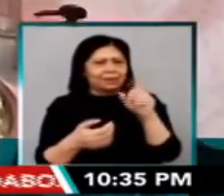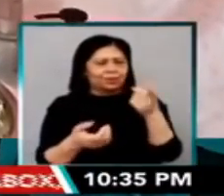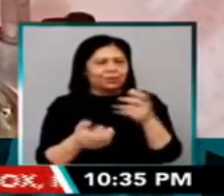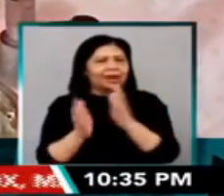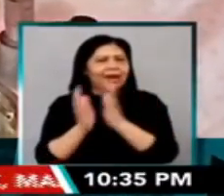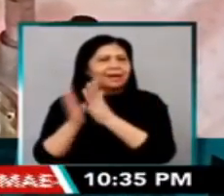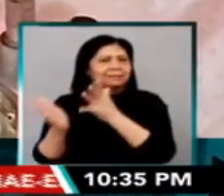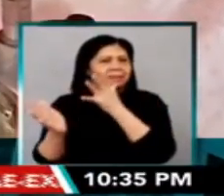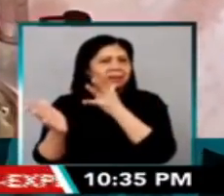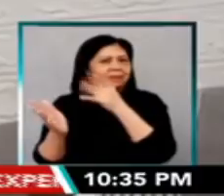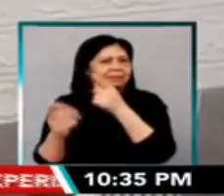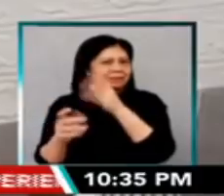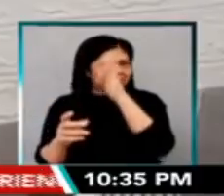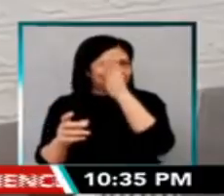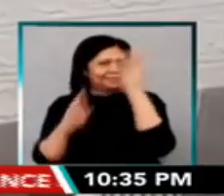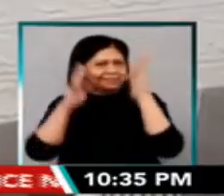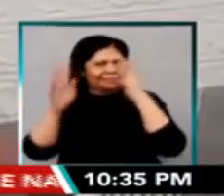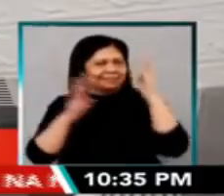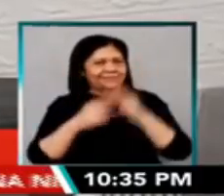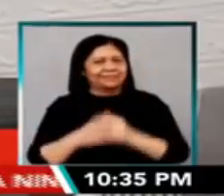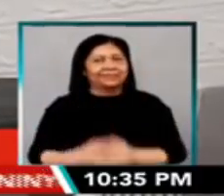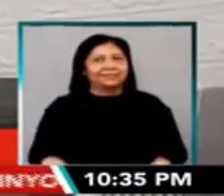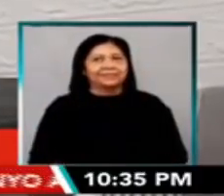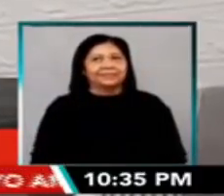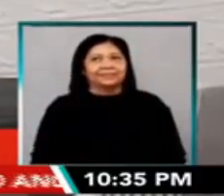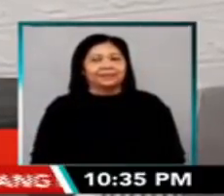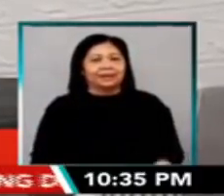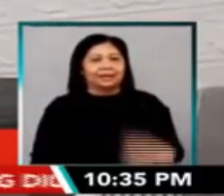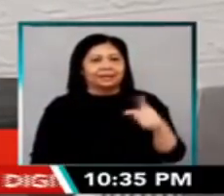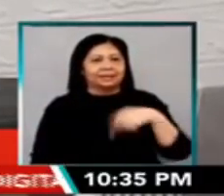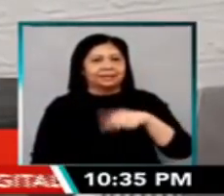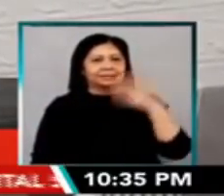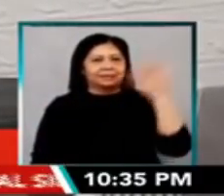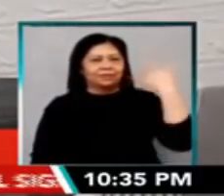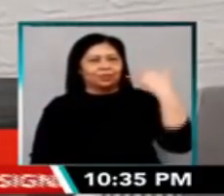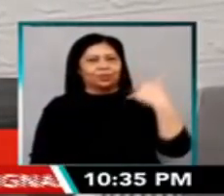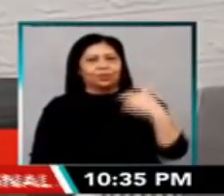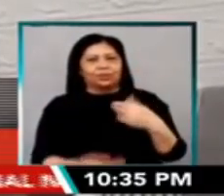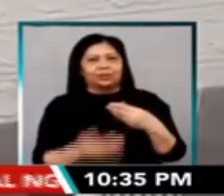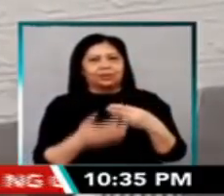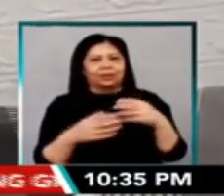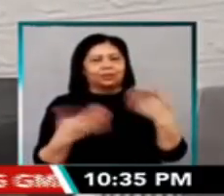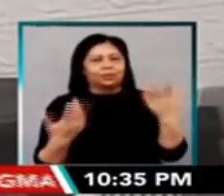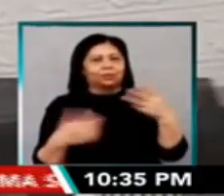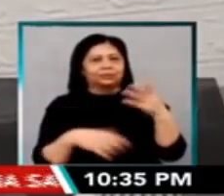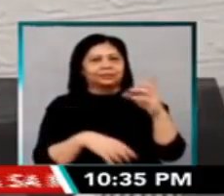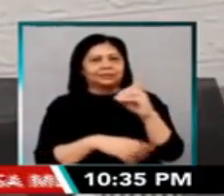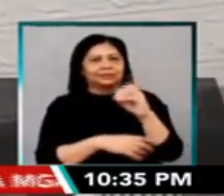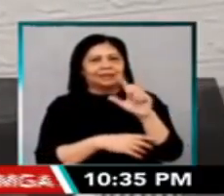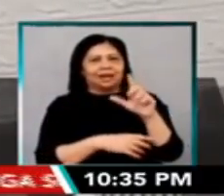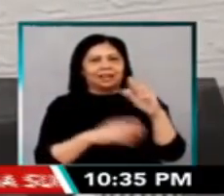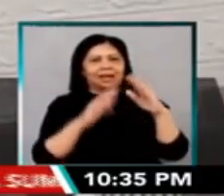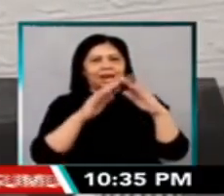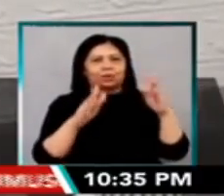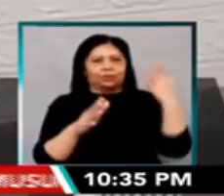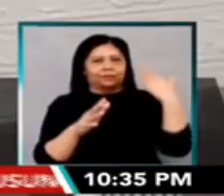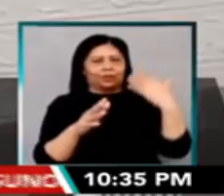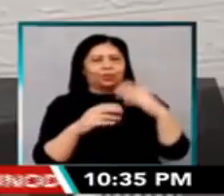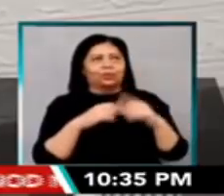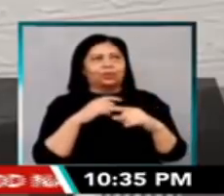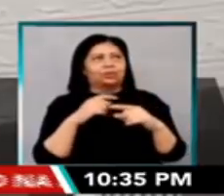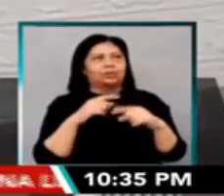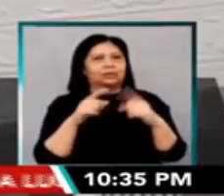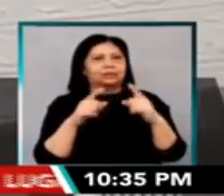kinaririyan. Mga March po ata yun, bumili po kasi kami nung wooden dollhouse. Tapos nung in-unbox na namin,